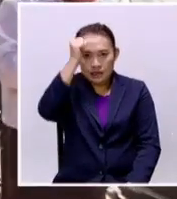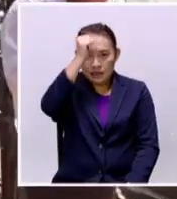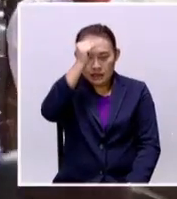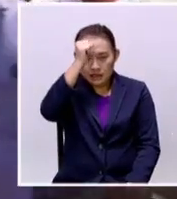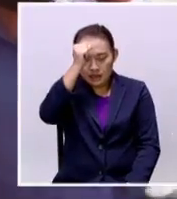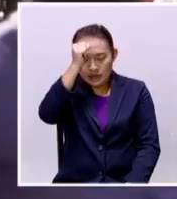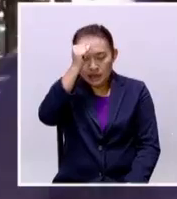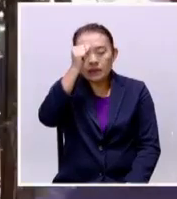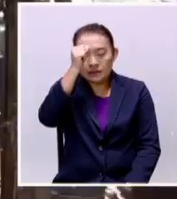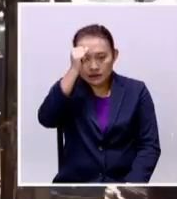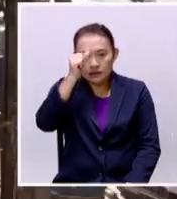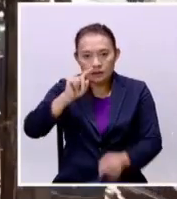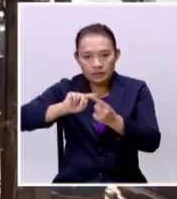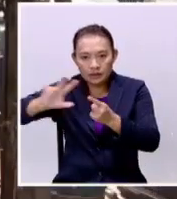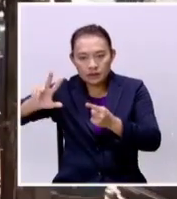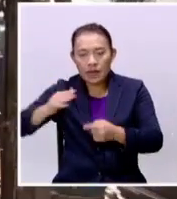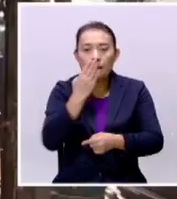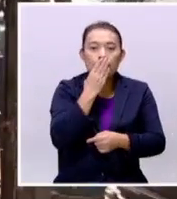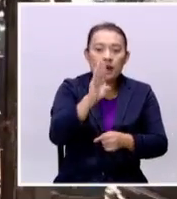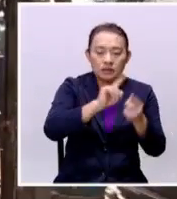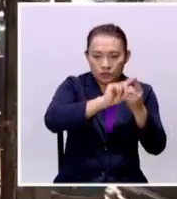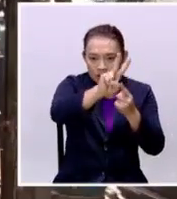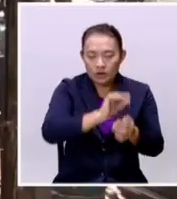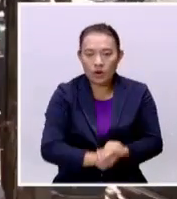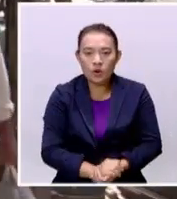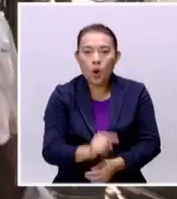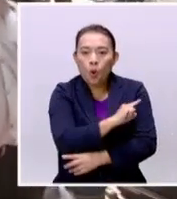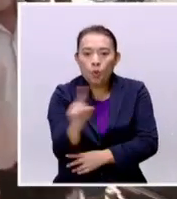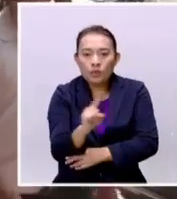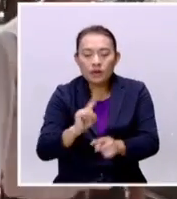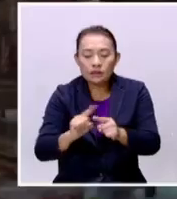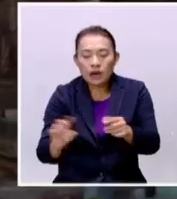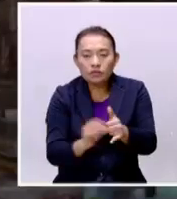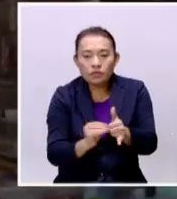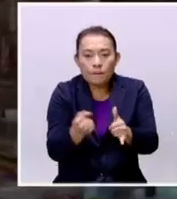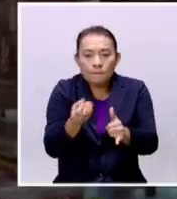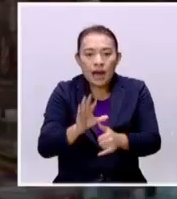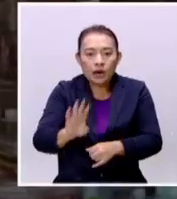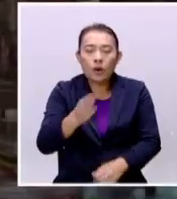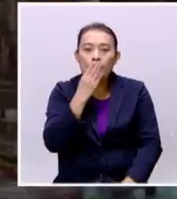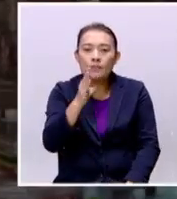อยู่อันดับ2ของโลกแล้วนะคะแล้วก็มียอดผู้ติดเชื้อรายวันสูงขึ้นอย่างต่อเนื่องด้วยค่ะ